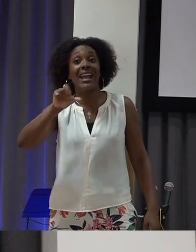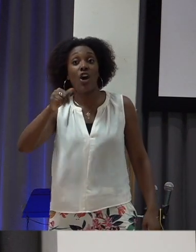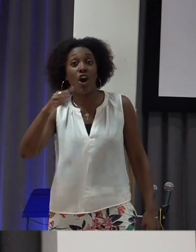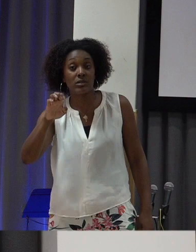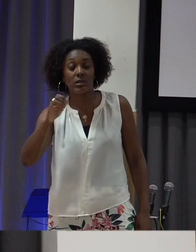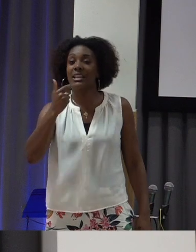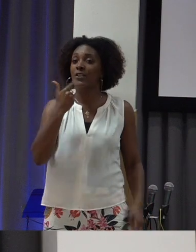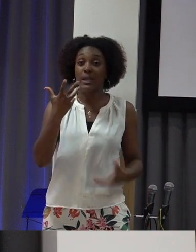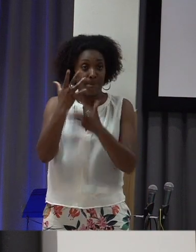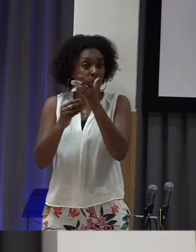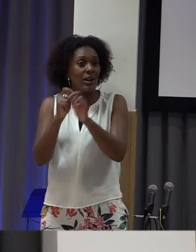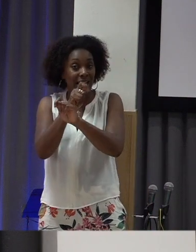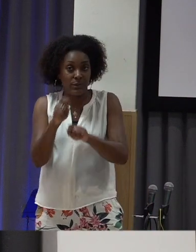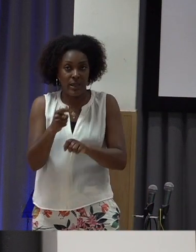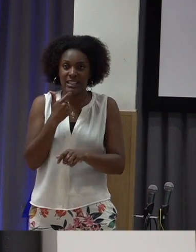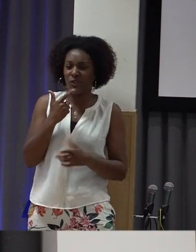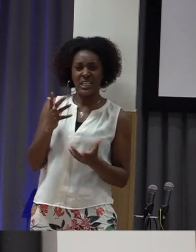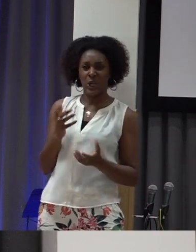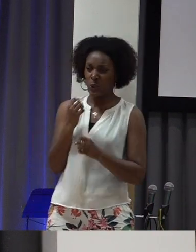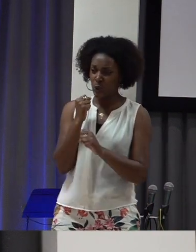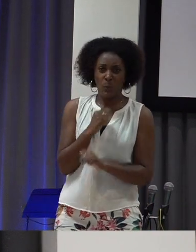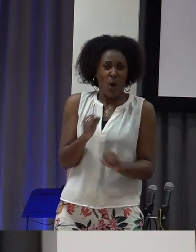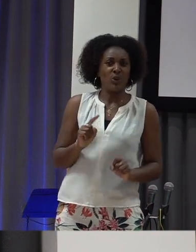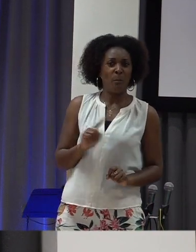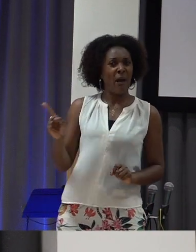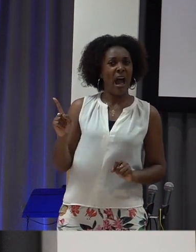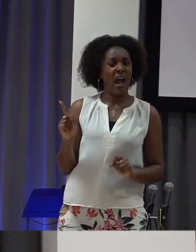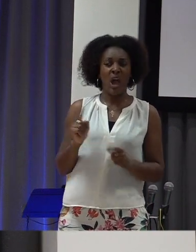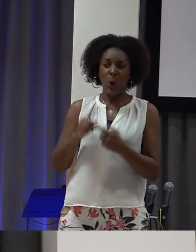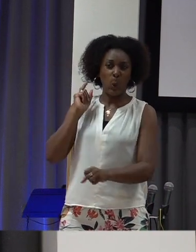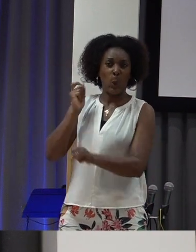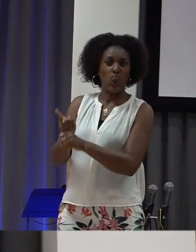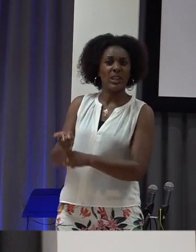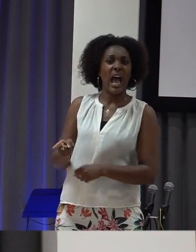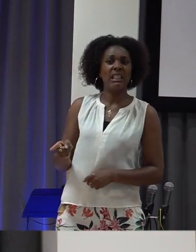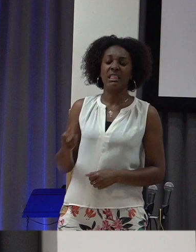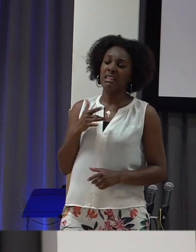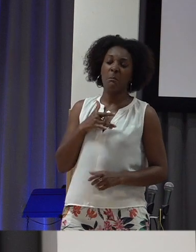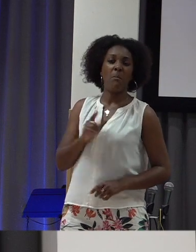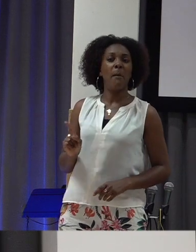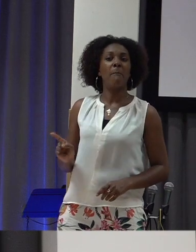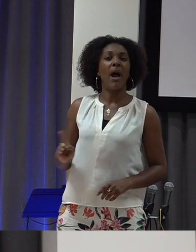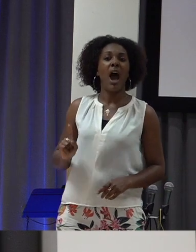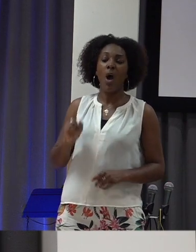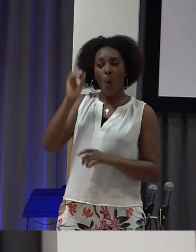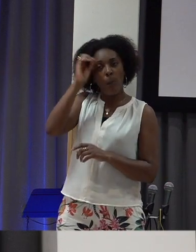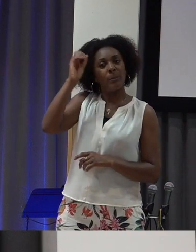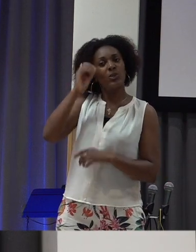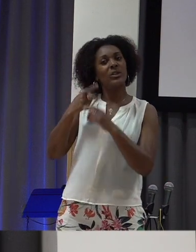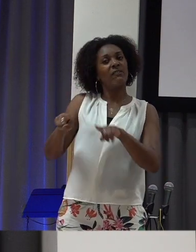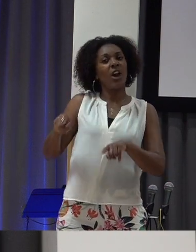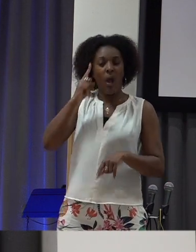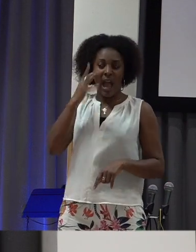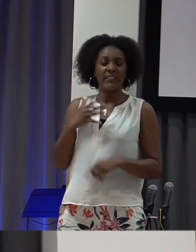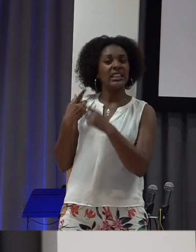tendance donc à ne pas supporter, à condamner ce qui déplaît dans les opinions ou la